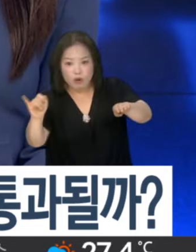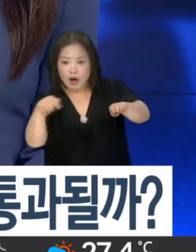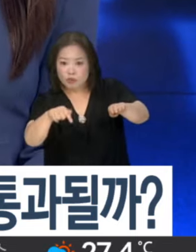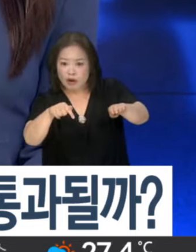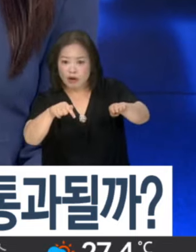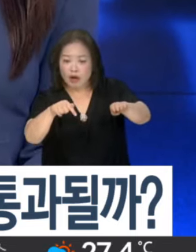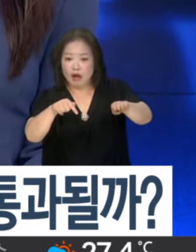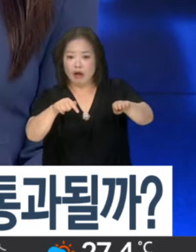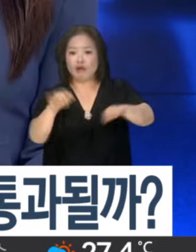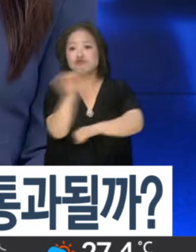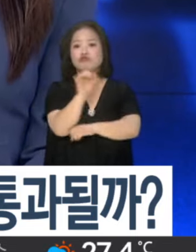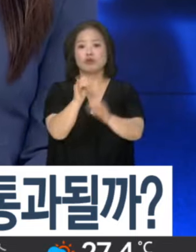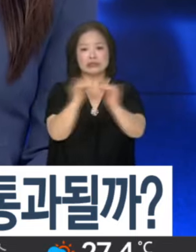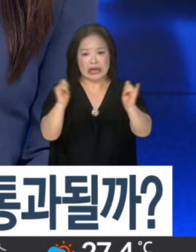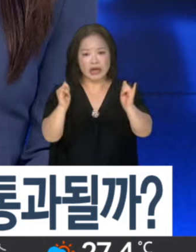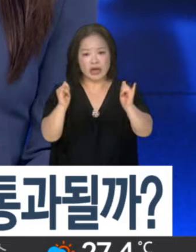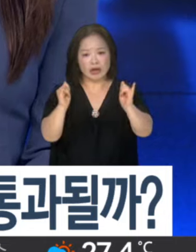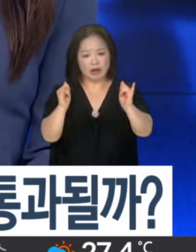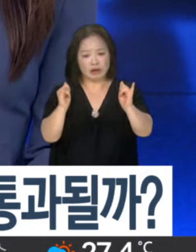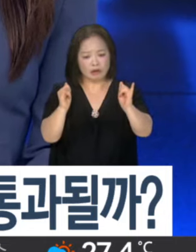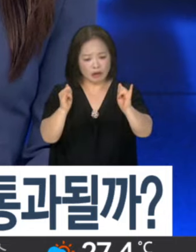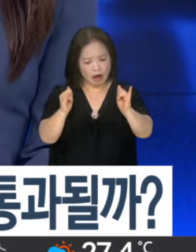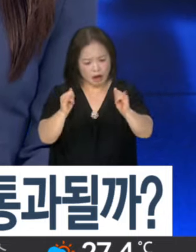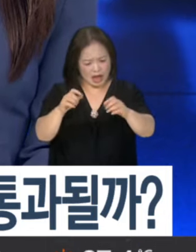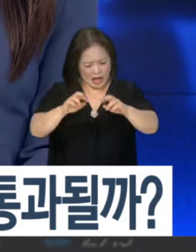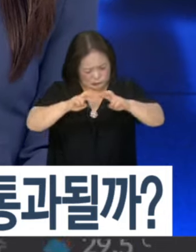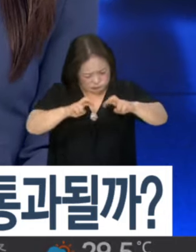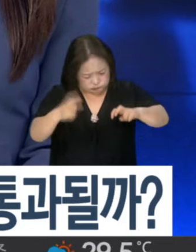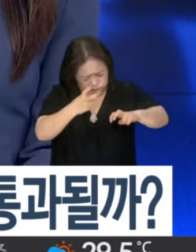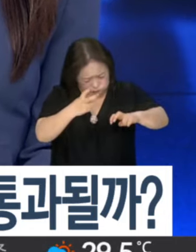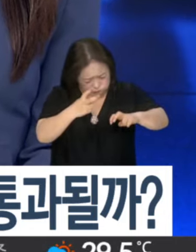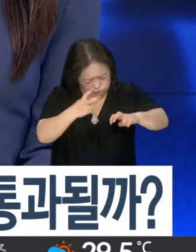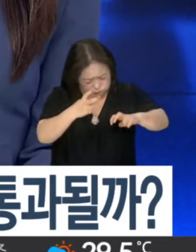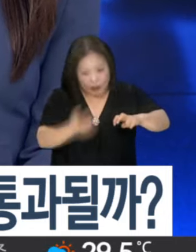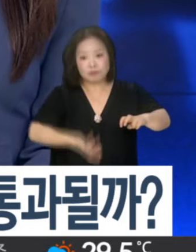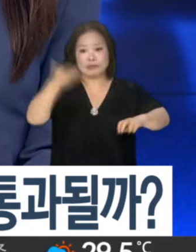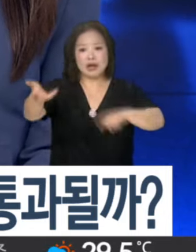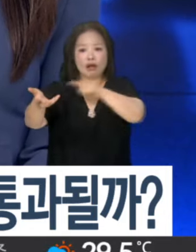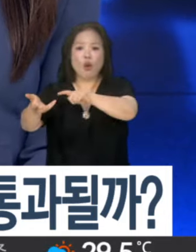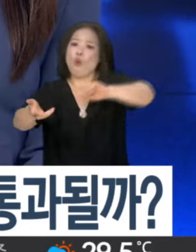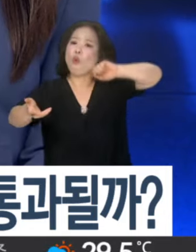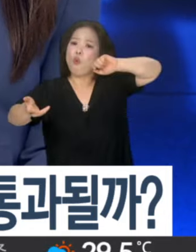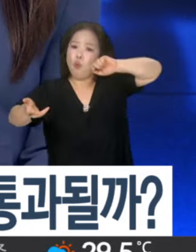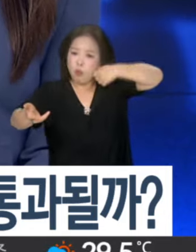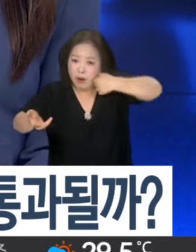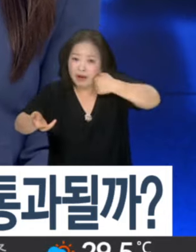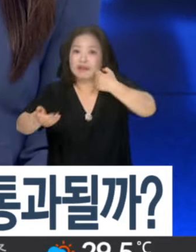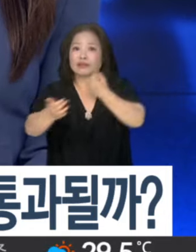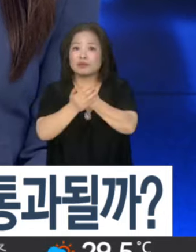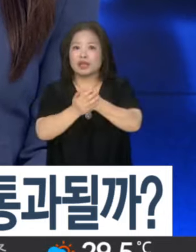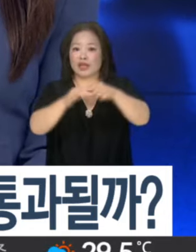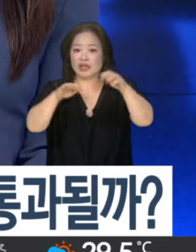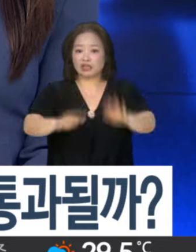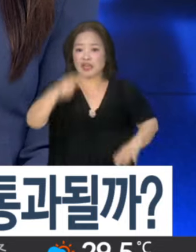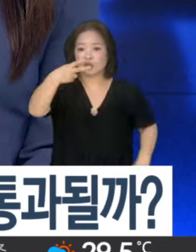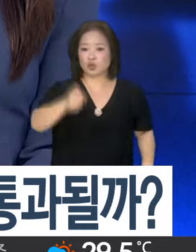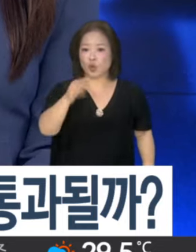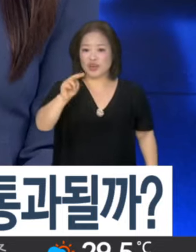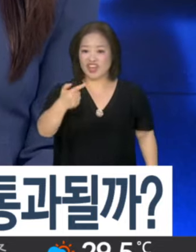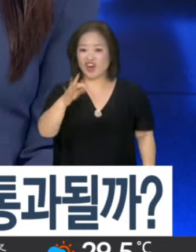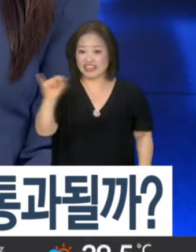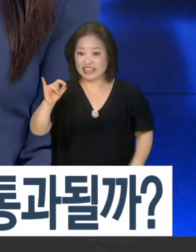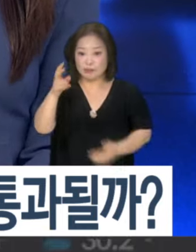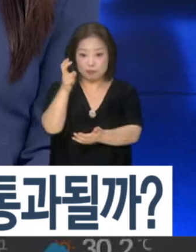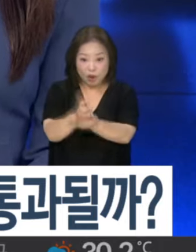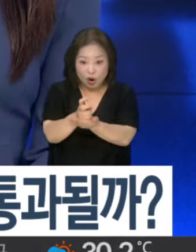밝히기란 여간 어려운게 아닙니다 제조사가 차량 결합 여부를 증명하도록 하는 이른바 도현 이법 개정이